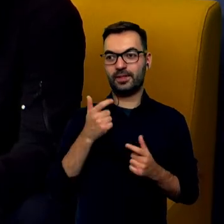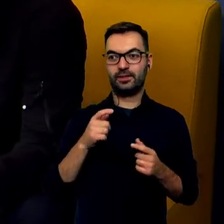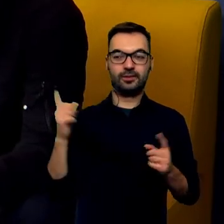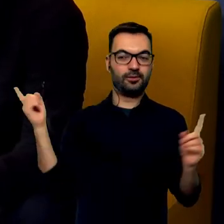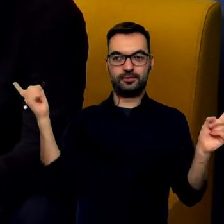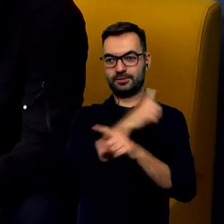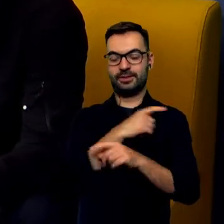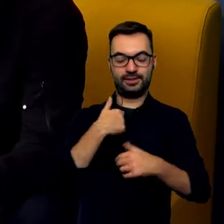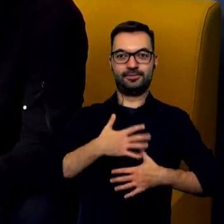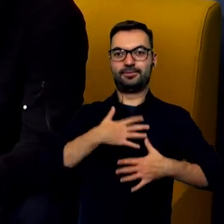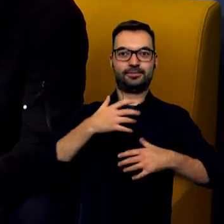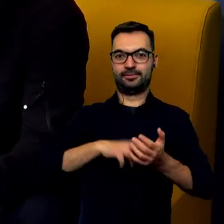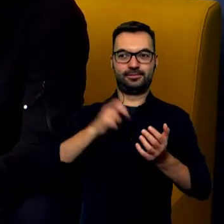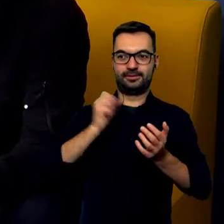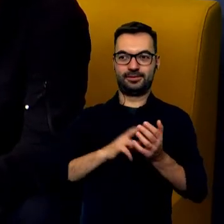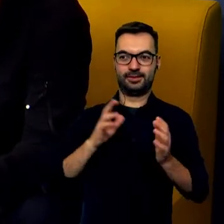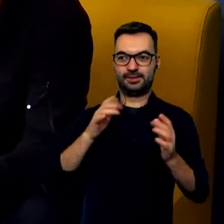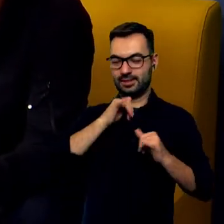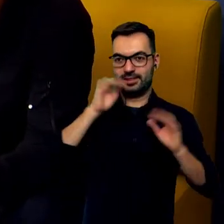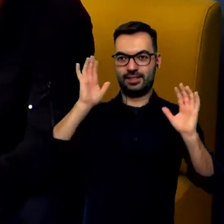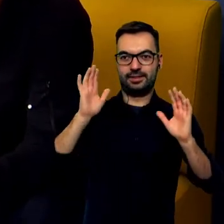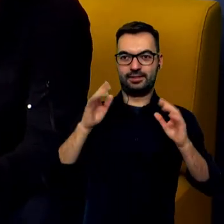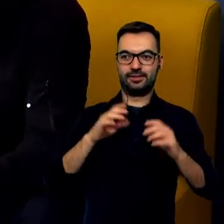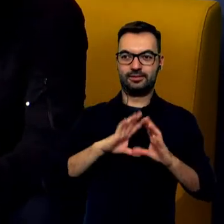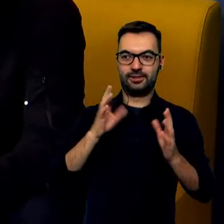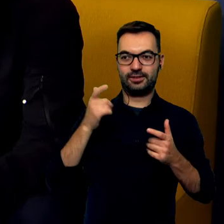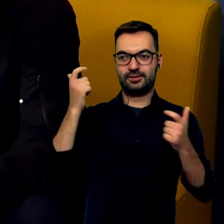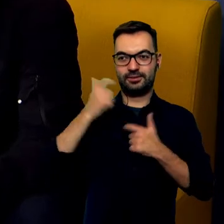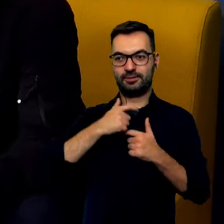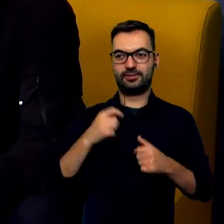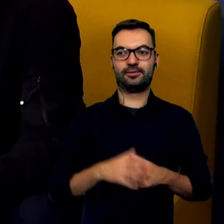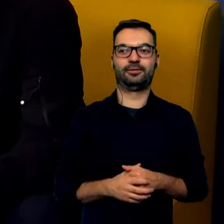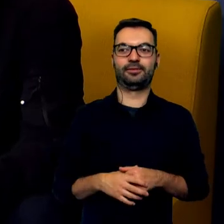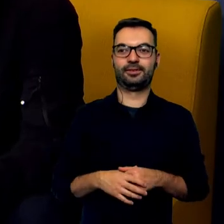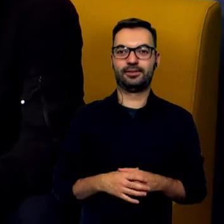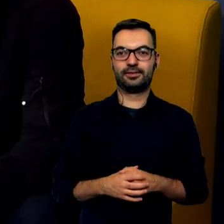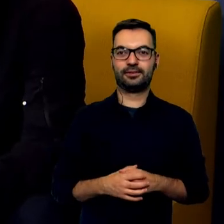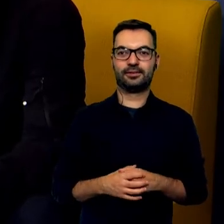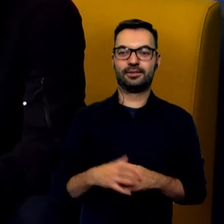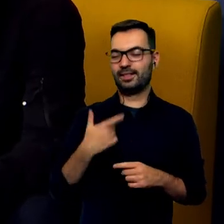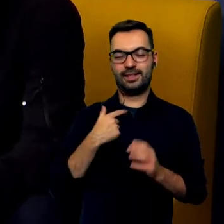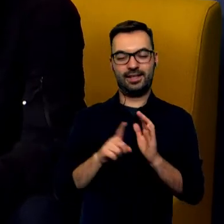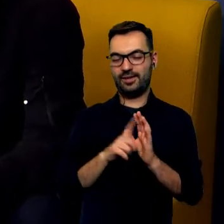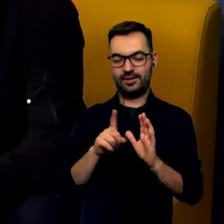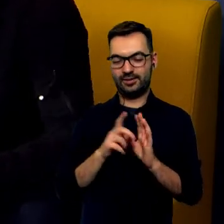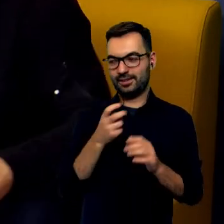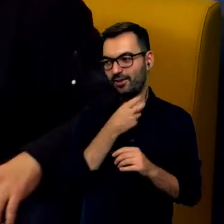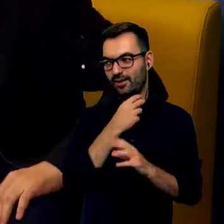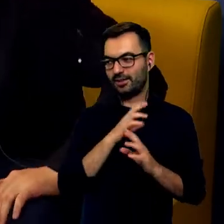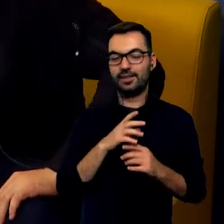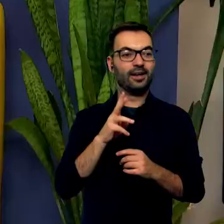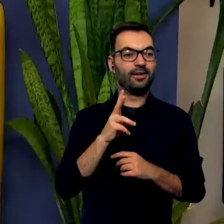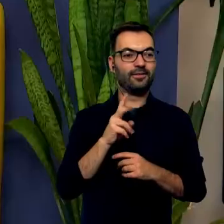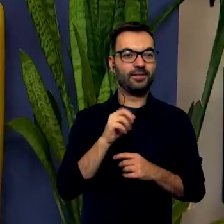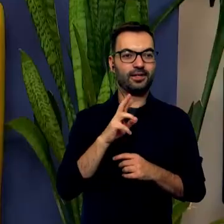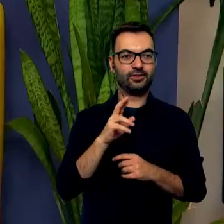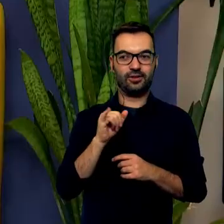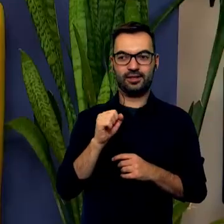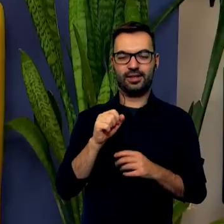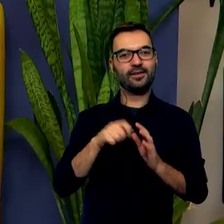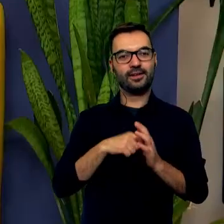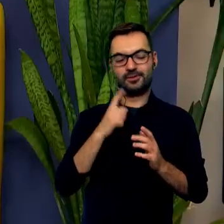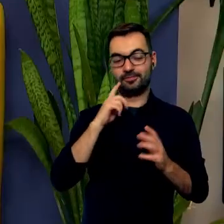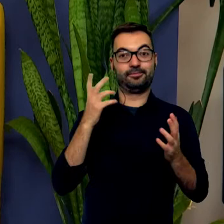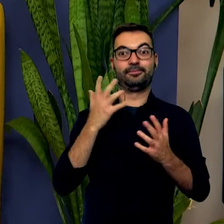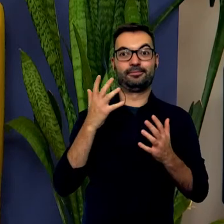coś przeleci przed ekranem, to ja po prostu krzyczę w kinie, wszyscy się śmieją, ja no, nie chodzę na ten rodzaj. Ale Wiktoria rzeczywiście to też był taki